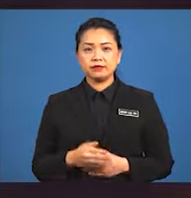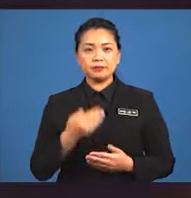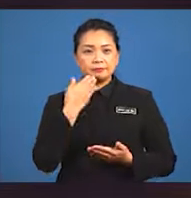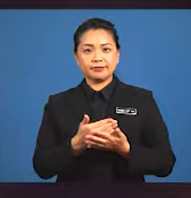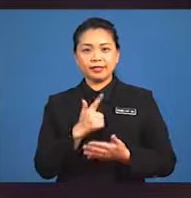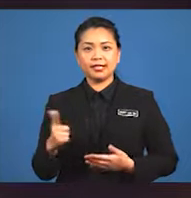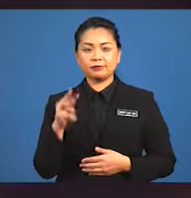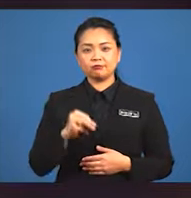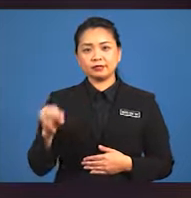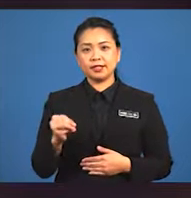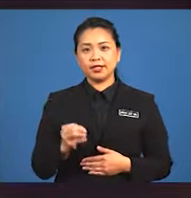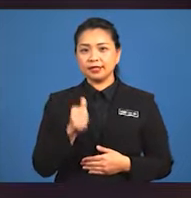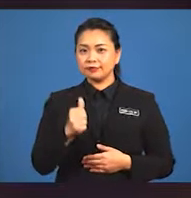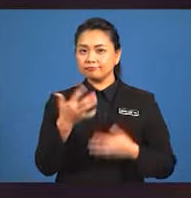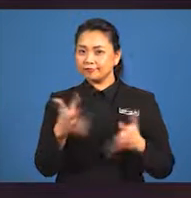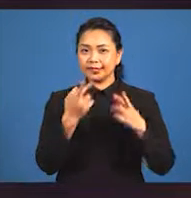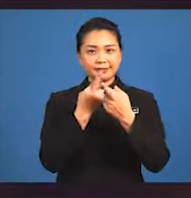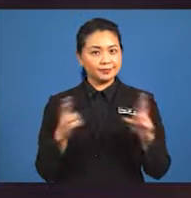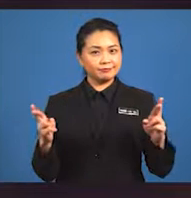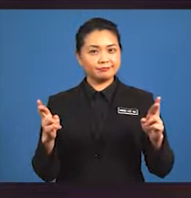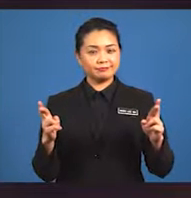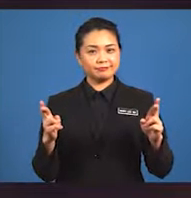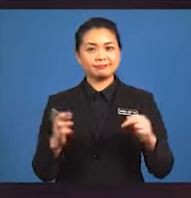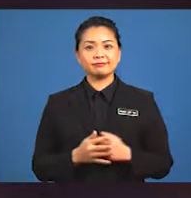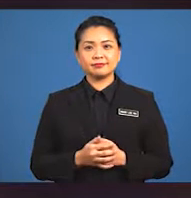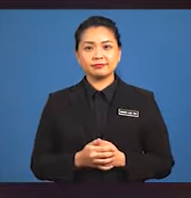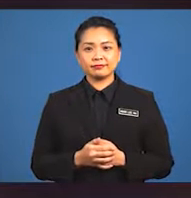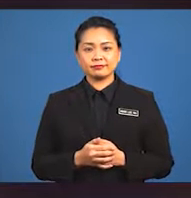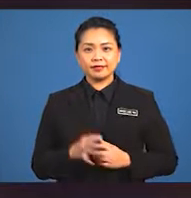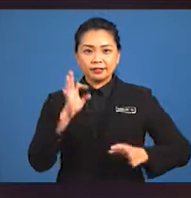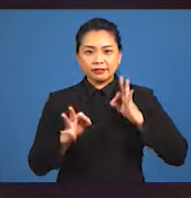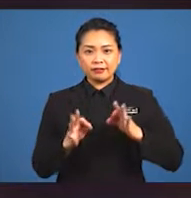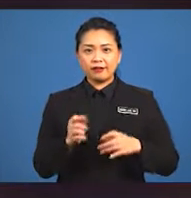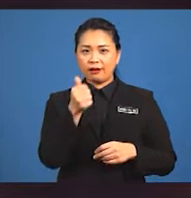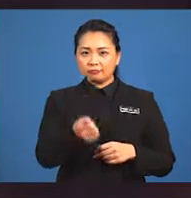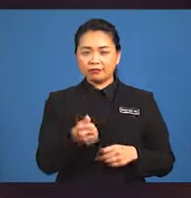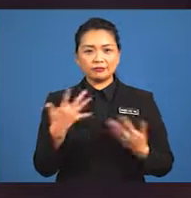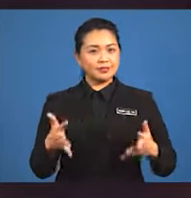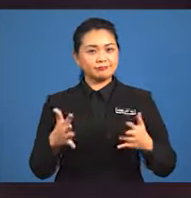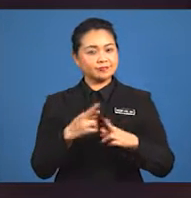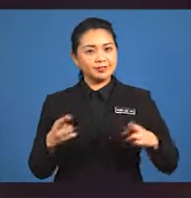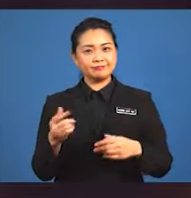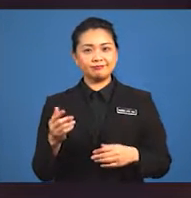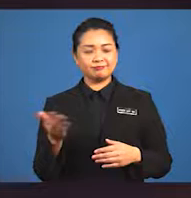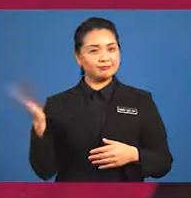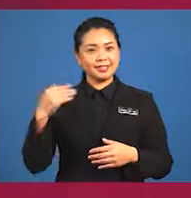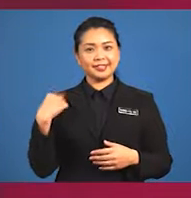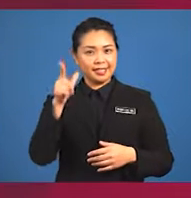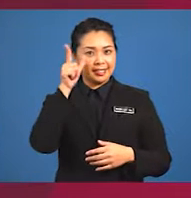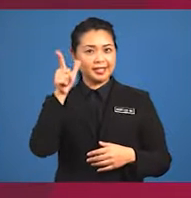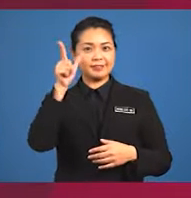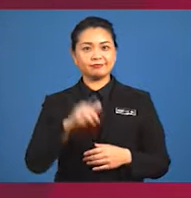Baiklah murid-murid, anda dah bersedia untuk memulakan pembelajaran kita? Jika anda dah bersedia, mari kita lihat paparan skrin.